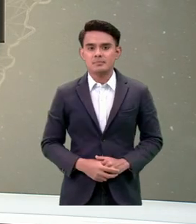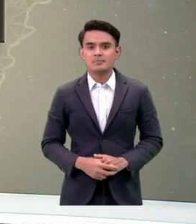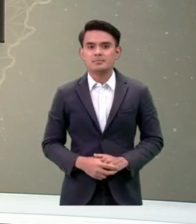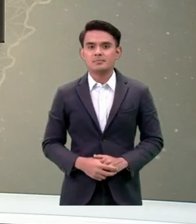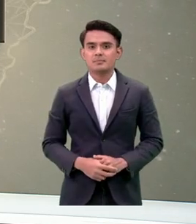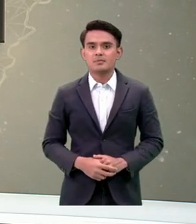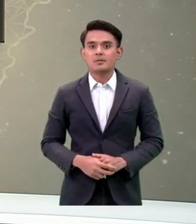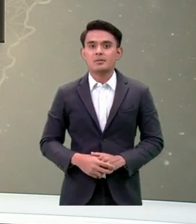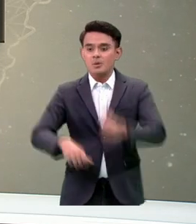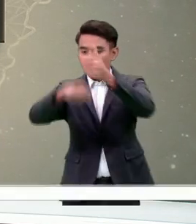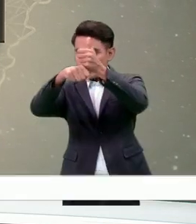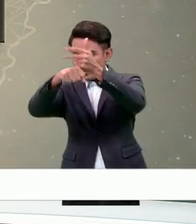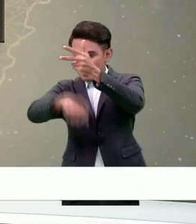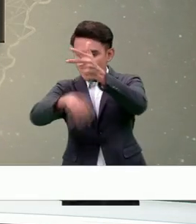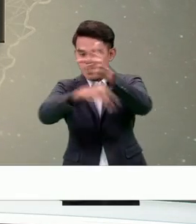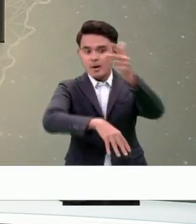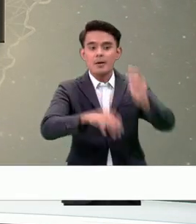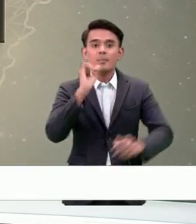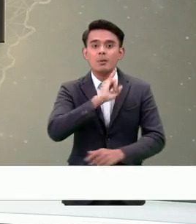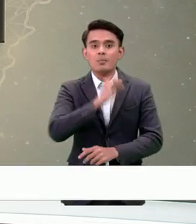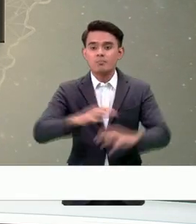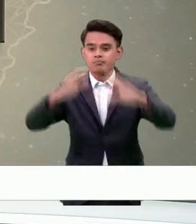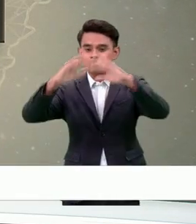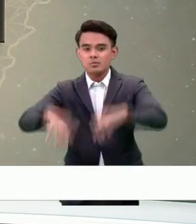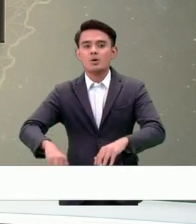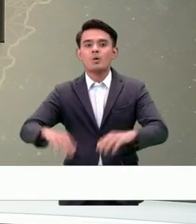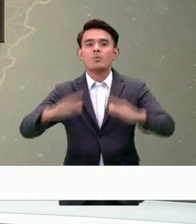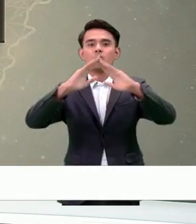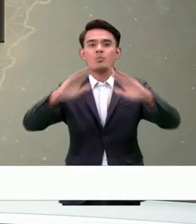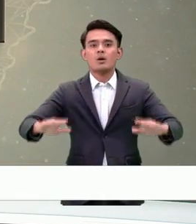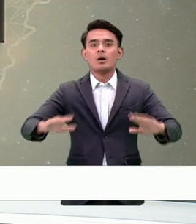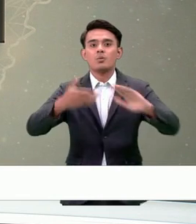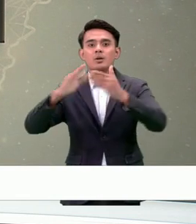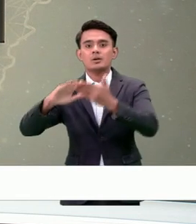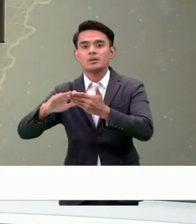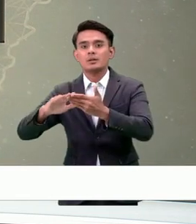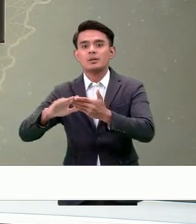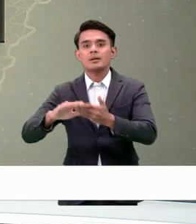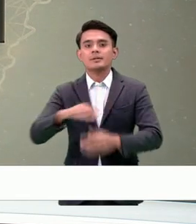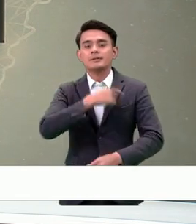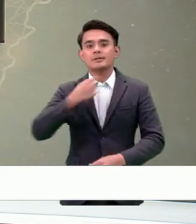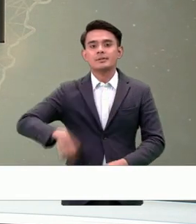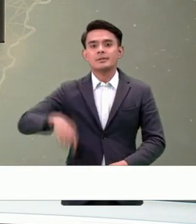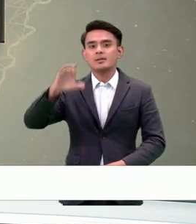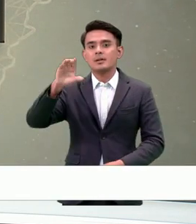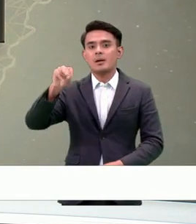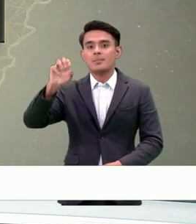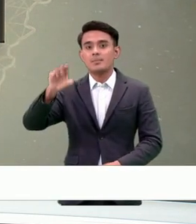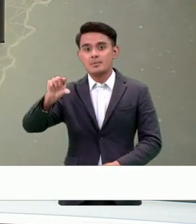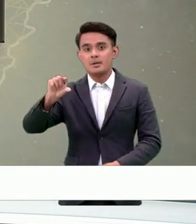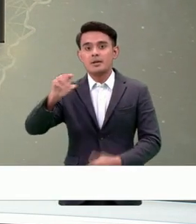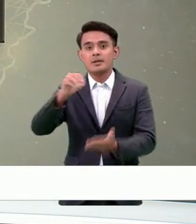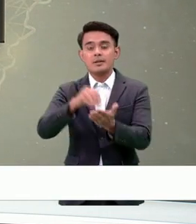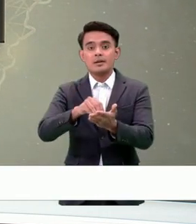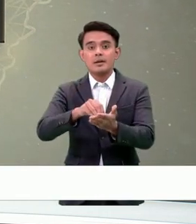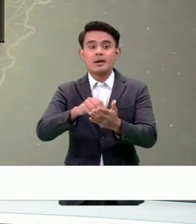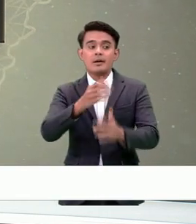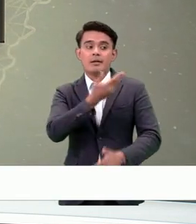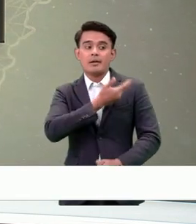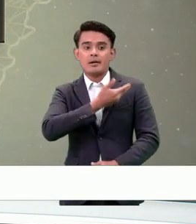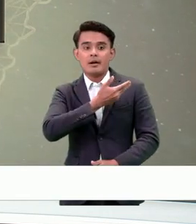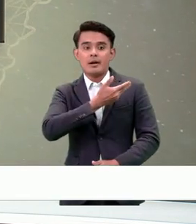dan serangan udara Israel juga memusnahkan rumah dan komuniti wartawan kumpulan media Cina atau cmg yang berpangkalan di Gaza